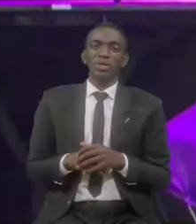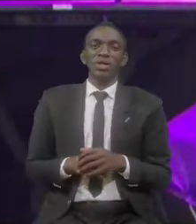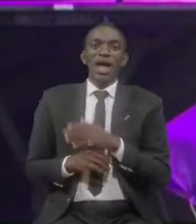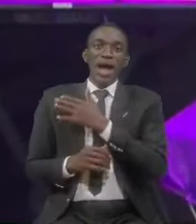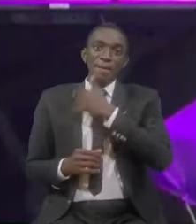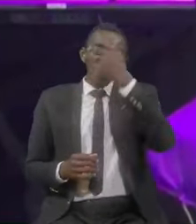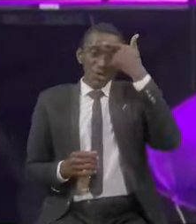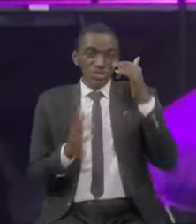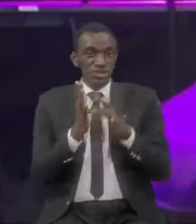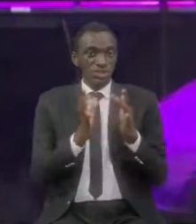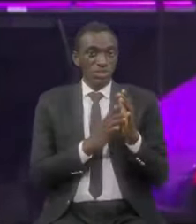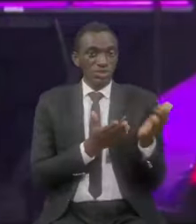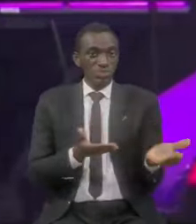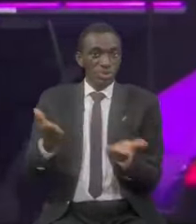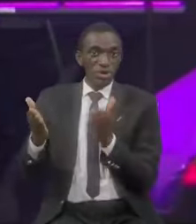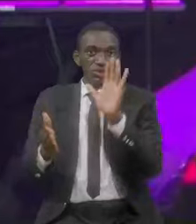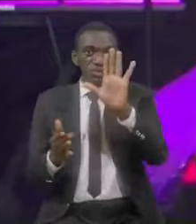Parce qu'il a porté votre péché.